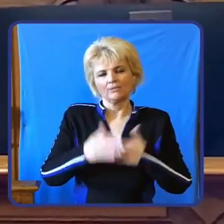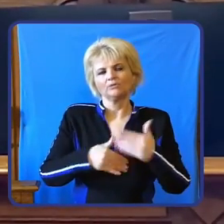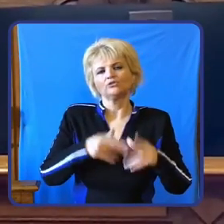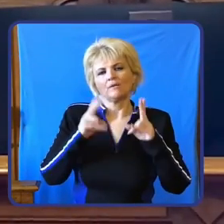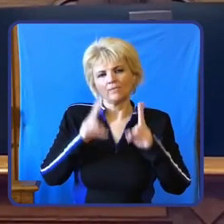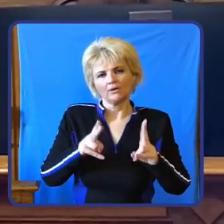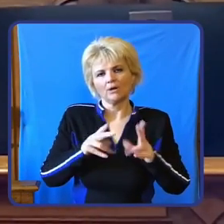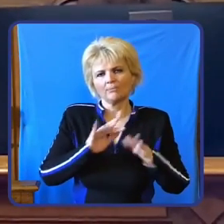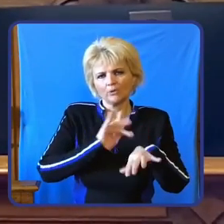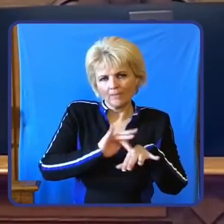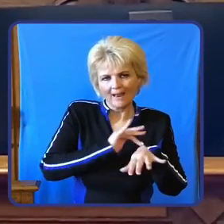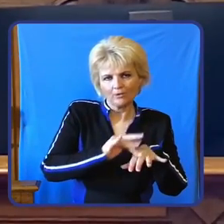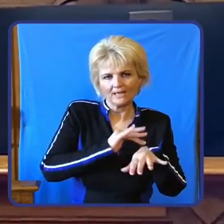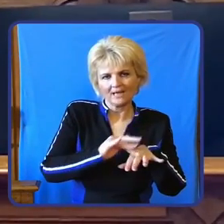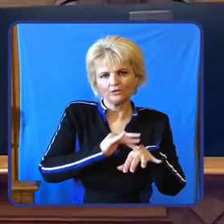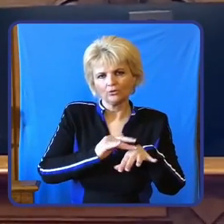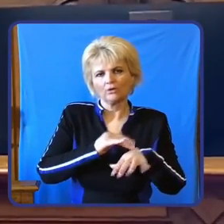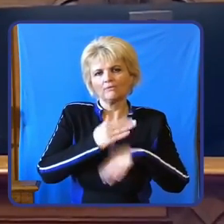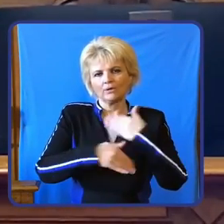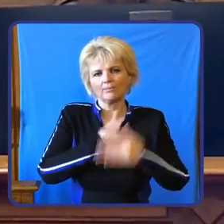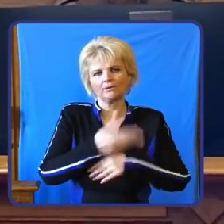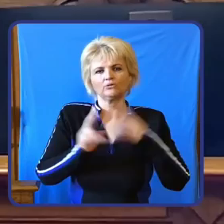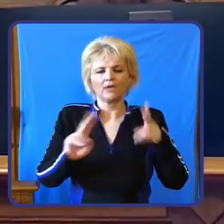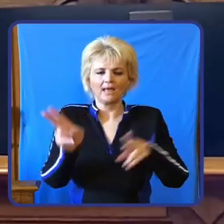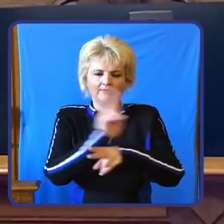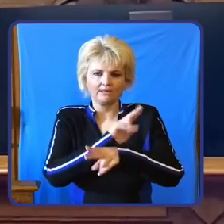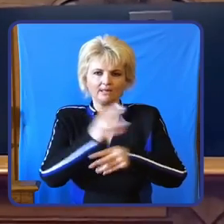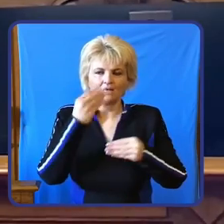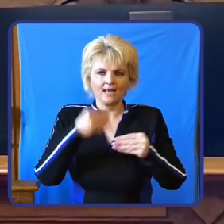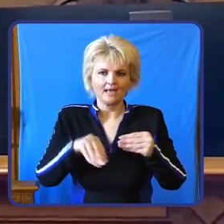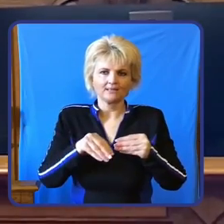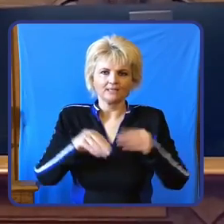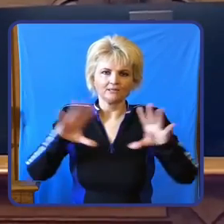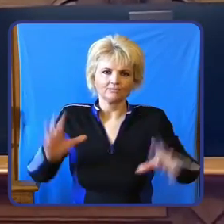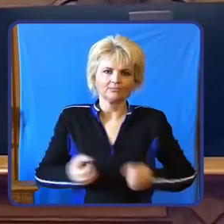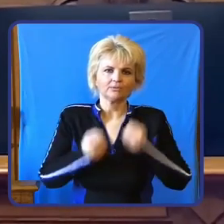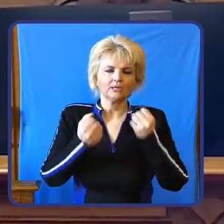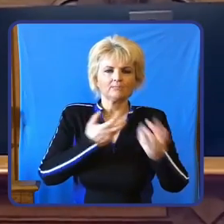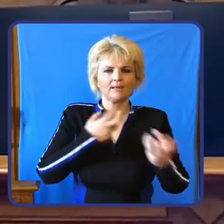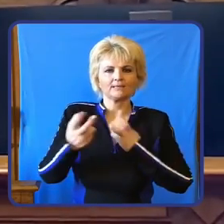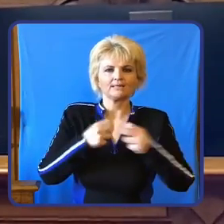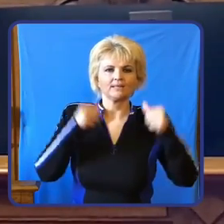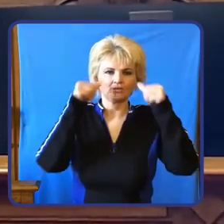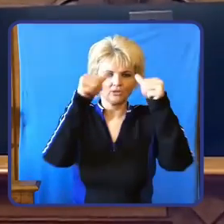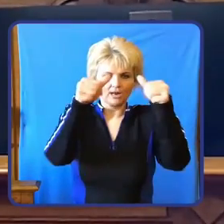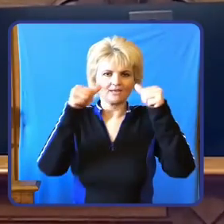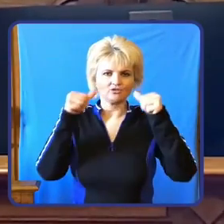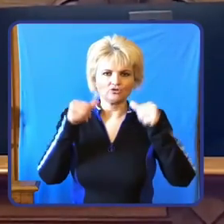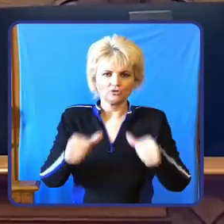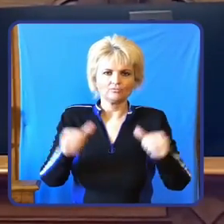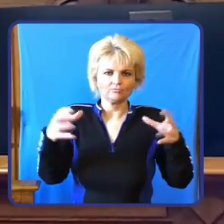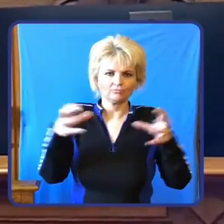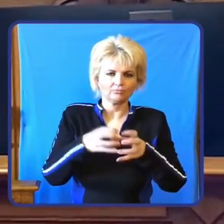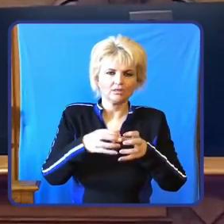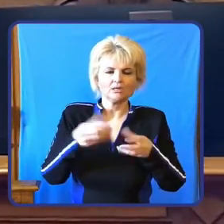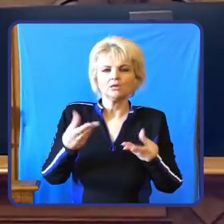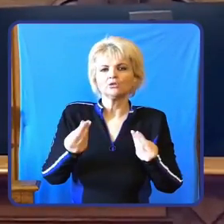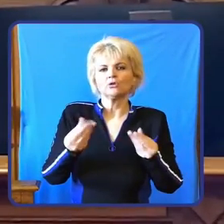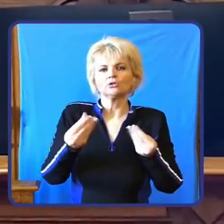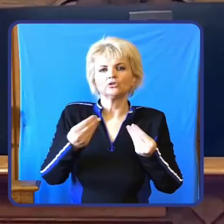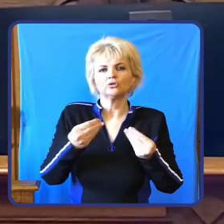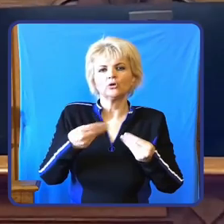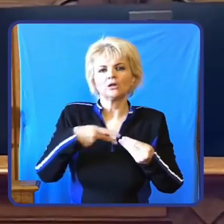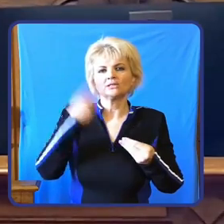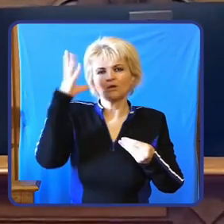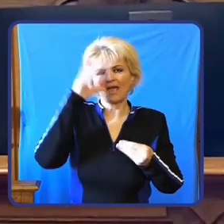és ez egy folyamatos figyelmet igényel, ezért állítottunk föl egy beszerzési tanácsot, ahol általában legalább egy tucatnyi szakember